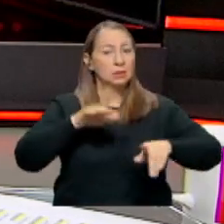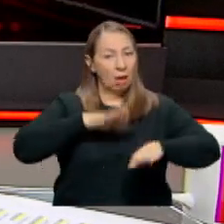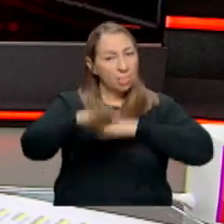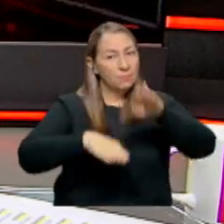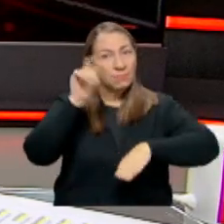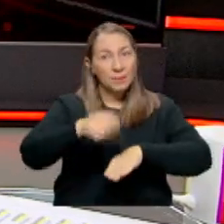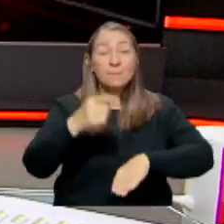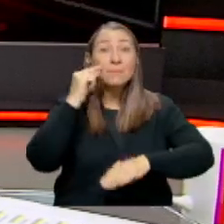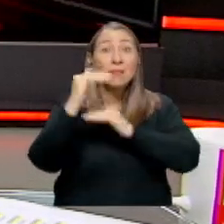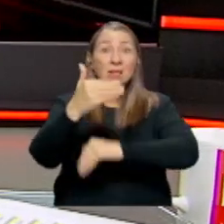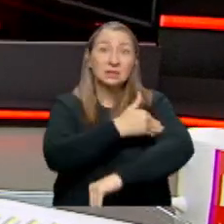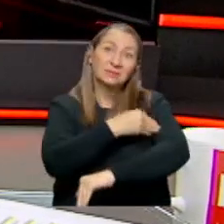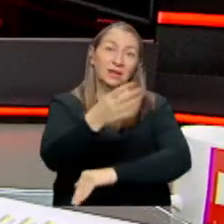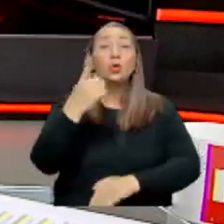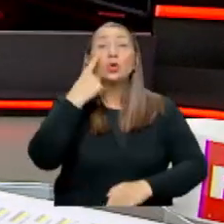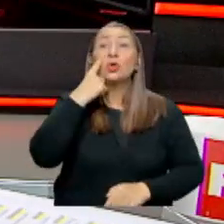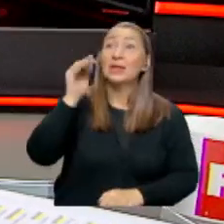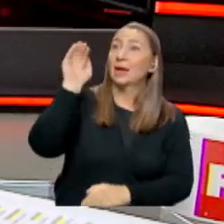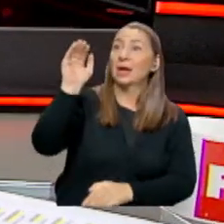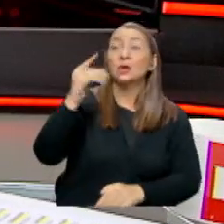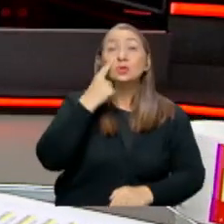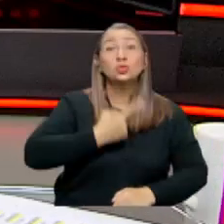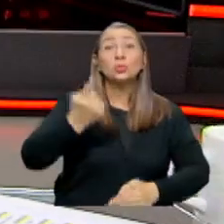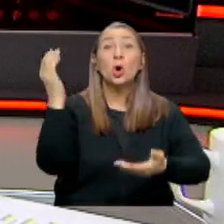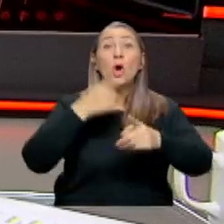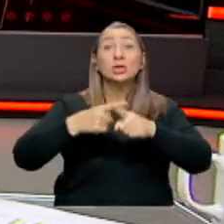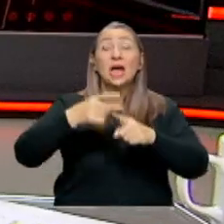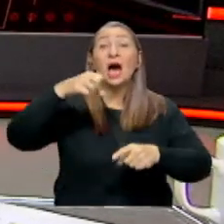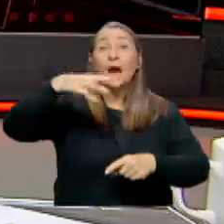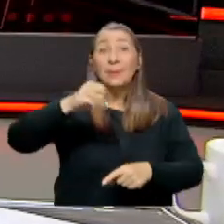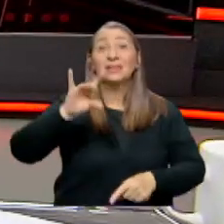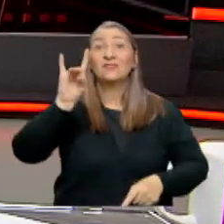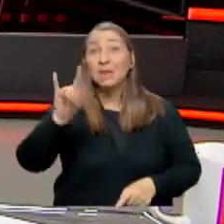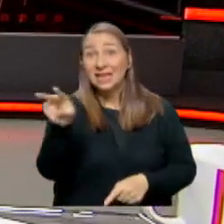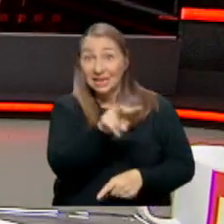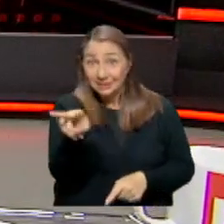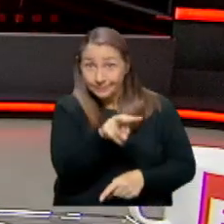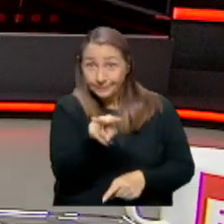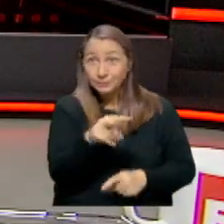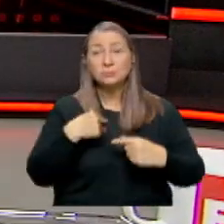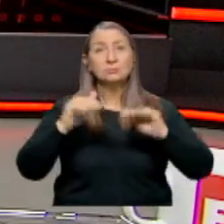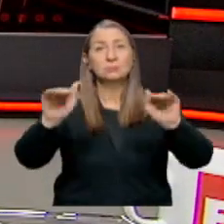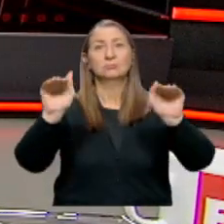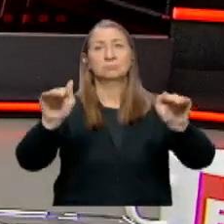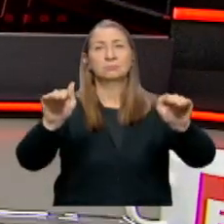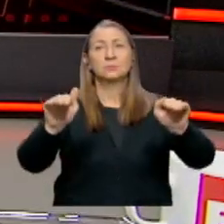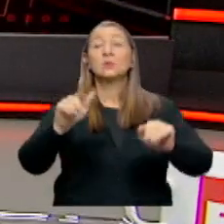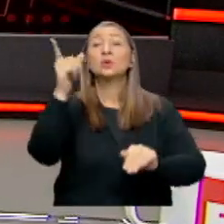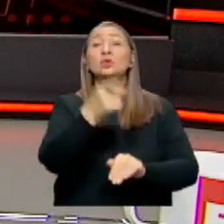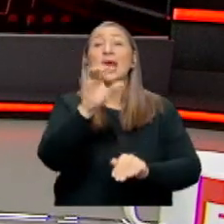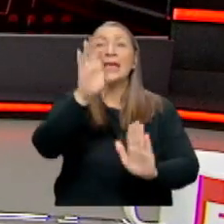atın ve Millete hizmet edin hükümete Cumhur ortaklarını AK Parti'ye ve Milliyetçi Hareket partisine sesleniyoruz